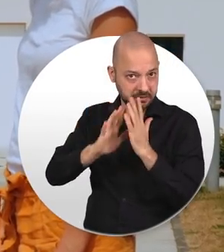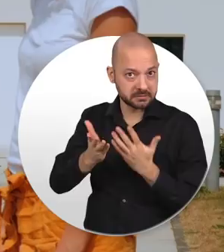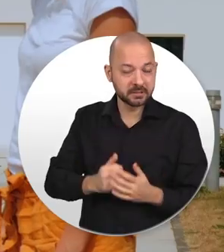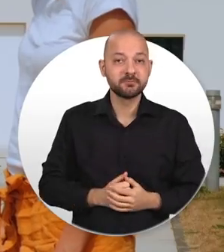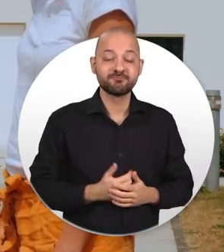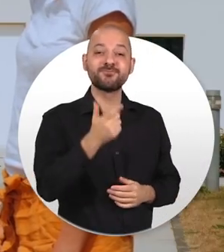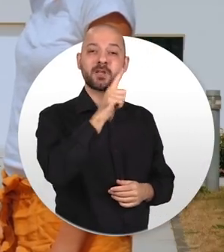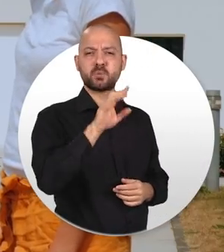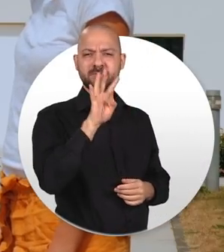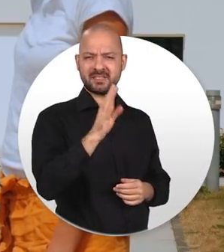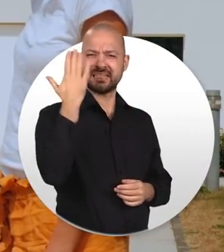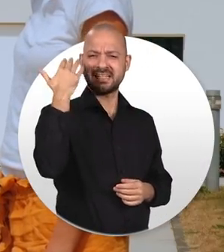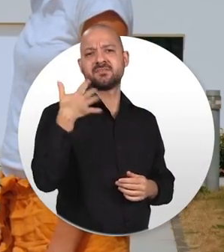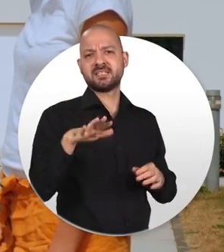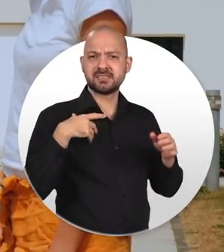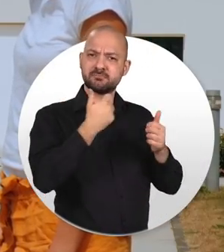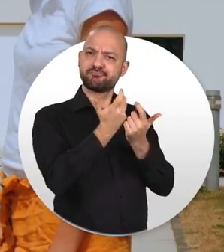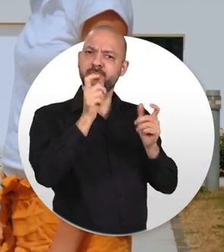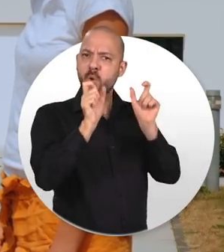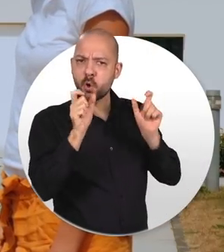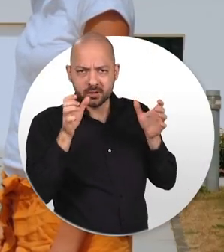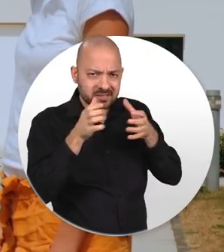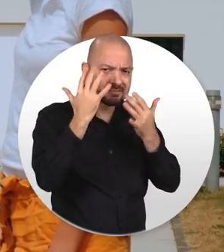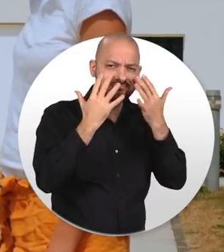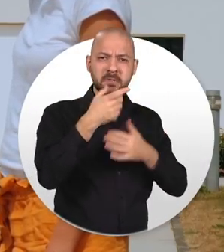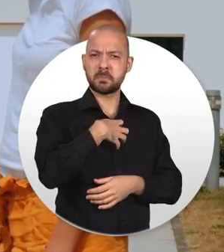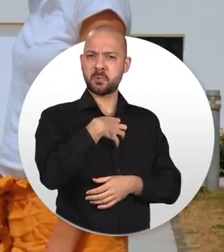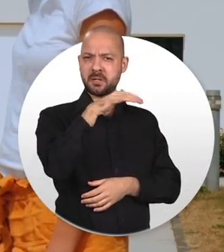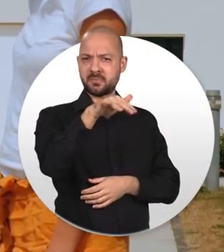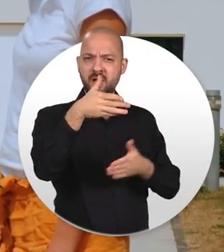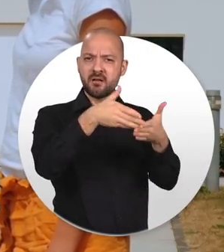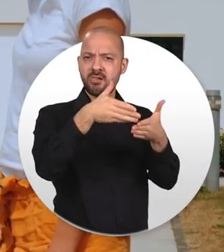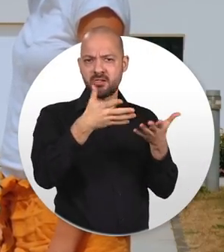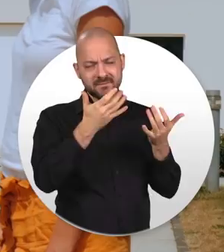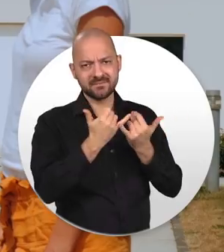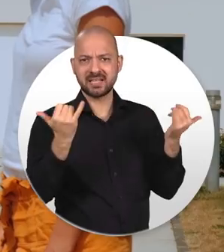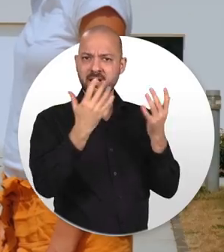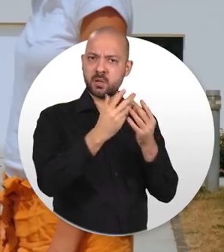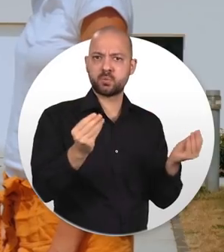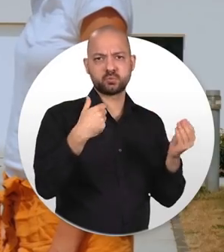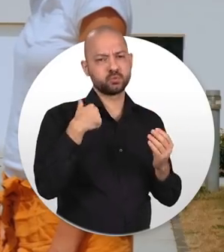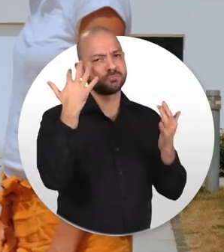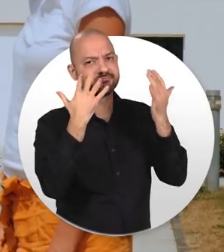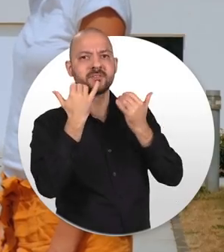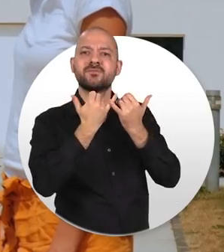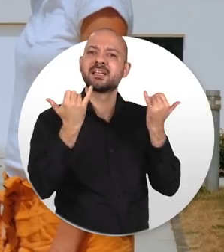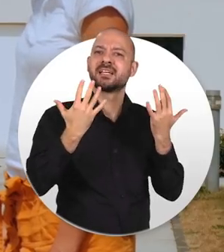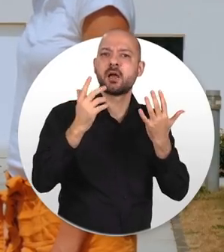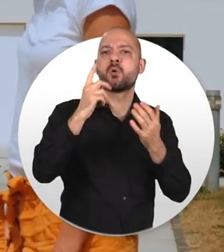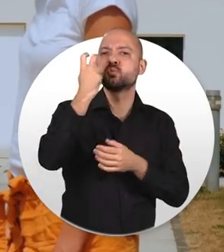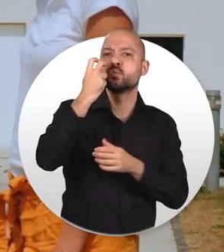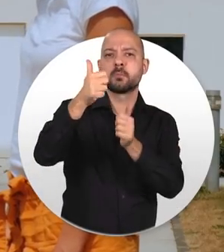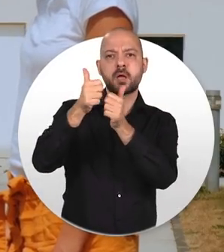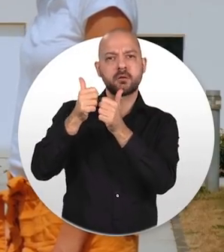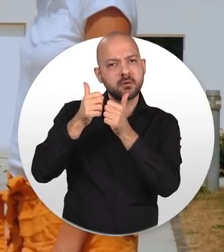2004 hat eine Handvoll Leute sich zusammengetan, für die Problematik Accessibilität entgegenzuwirken. Die Leute haben Partner